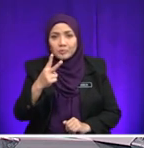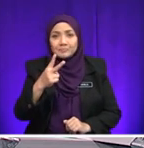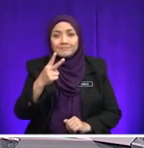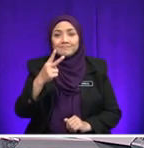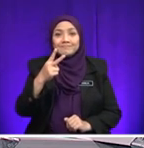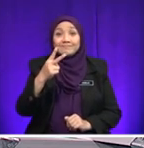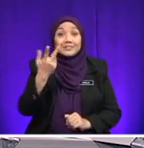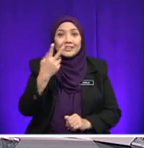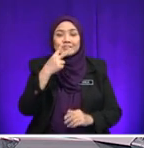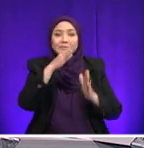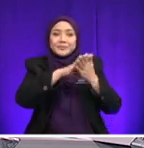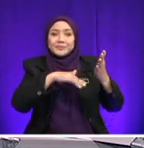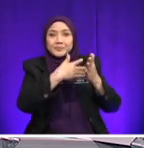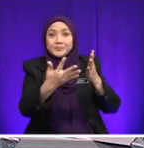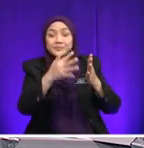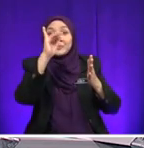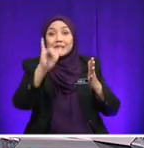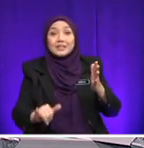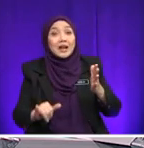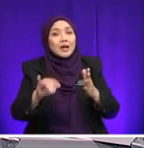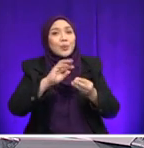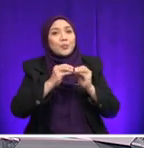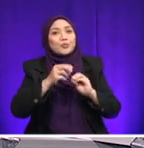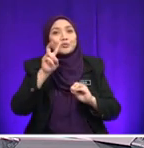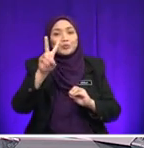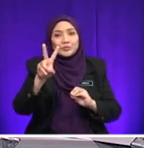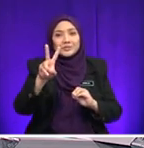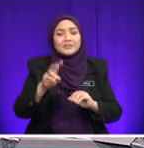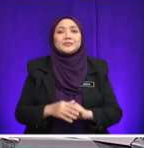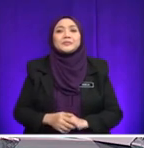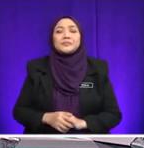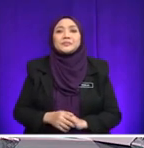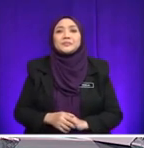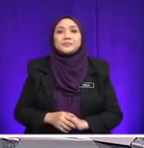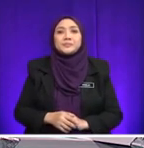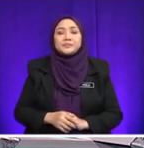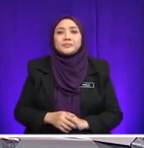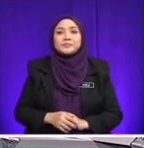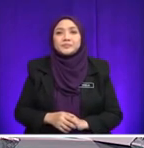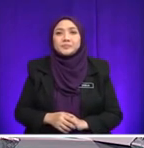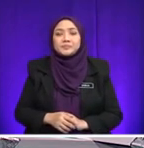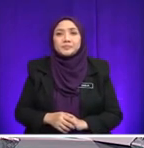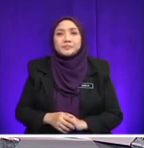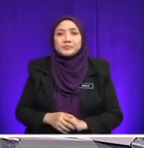syarat yang bagaimanakah pada segitiga untuk kita gunakan